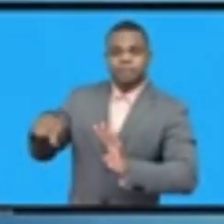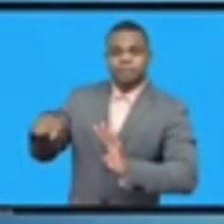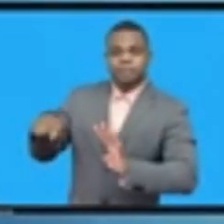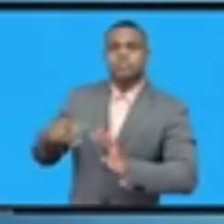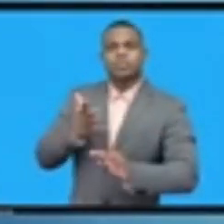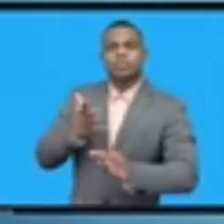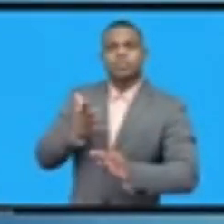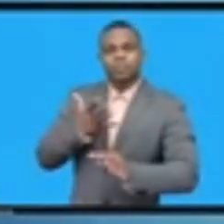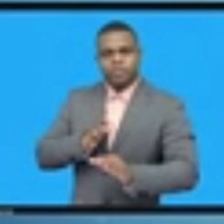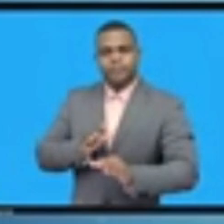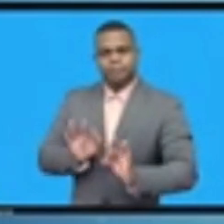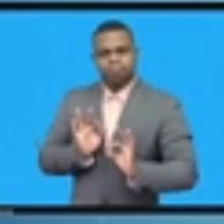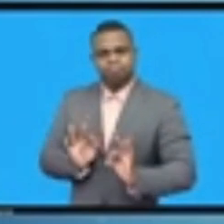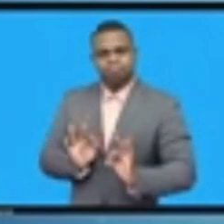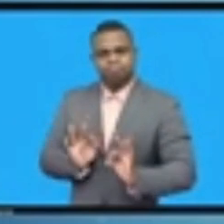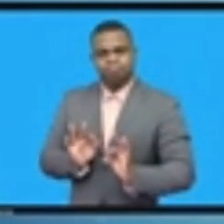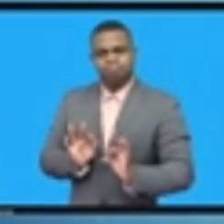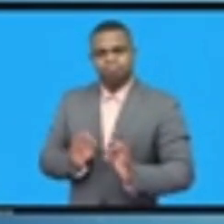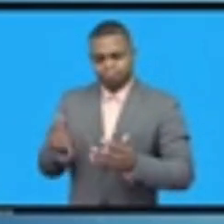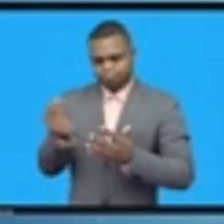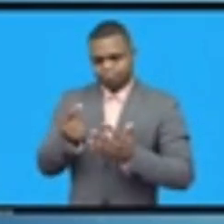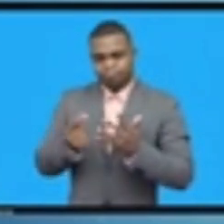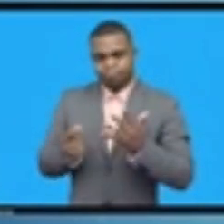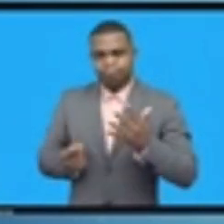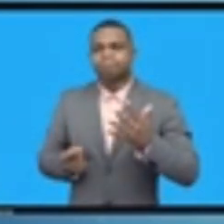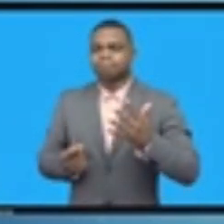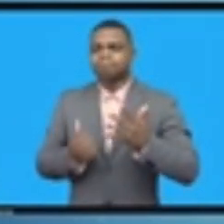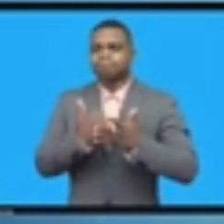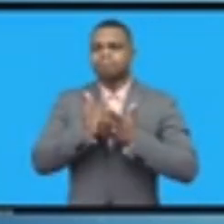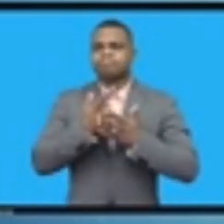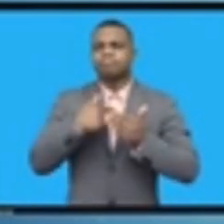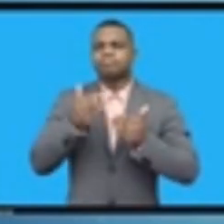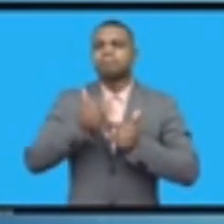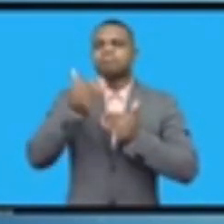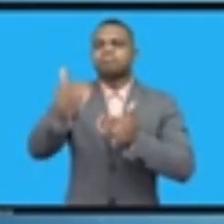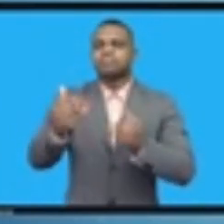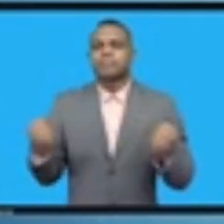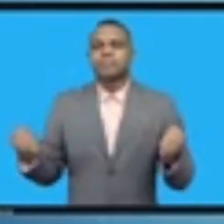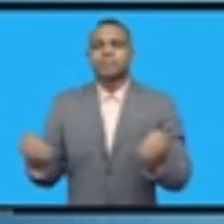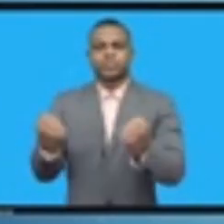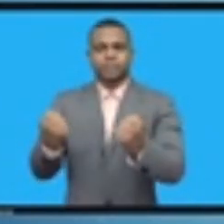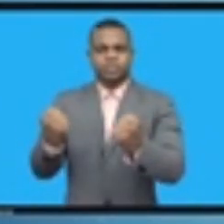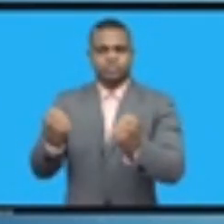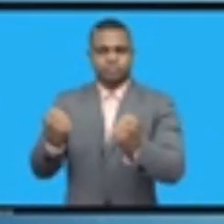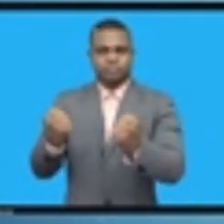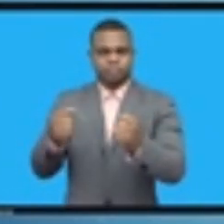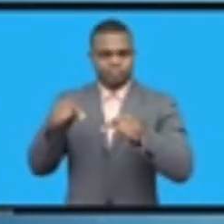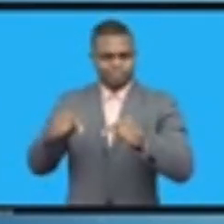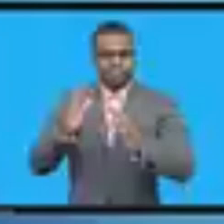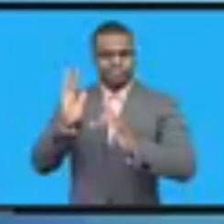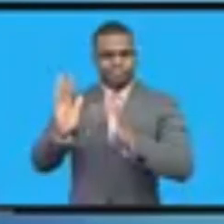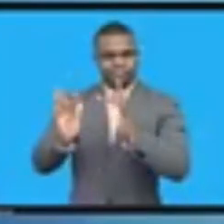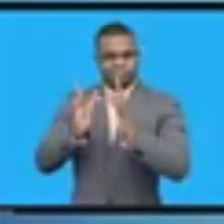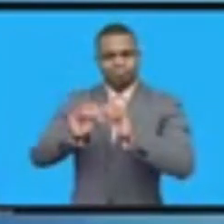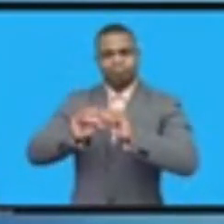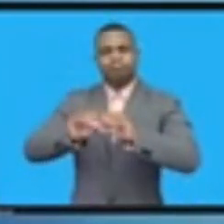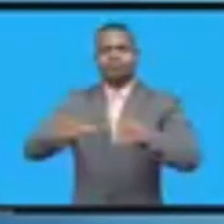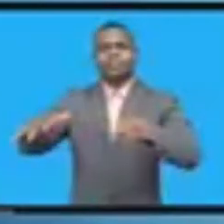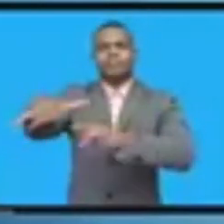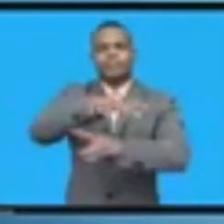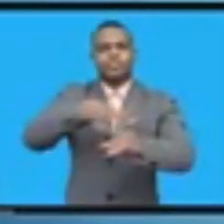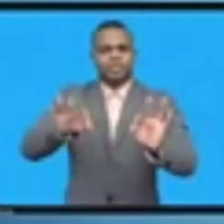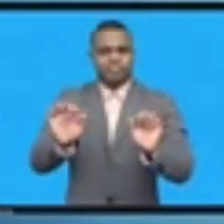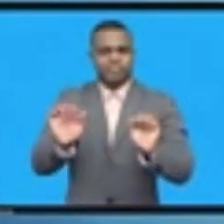领导层专家组也是尽量的希望能够帮助我们实现这样一个数字环境。我希